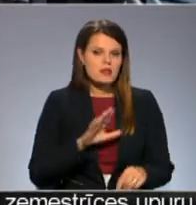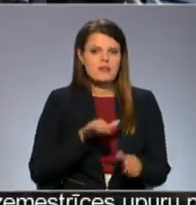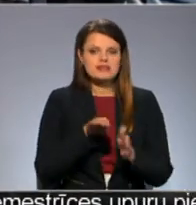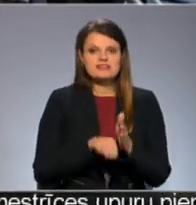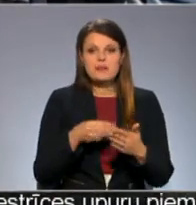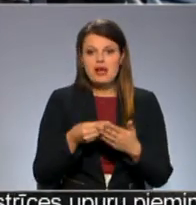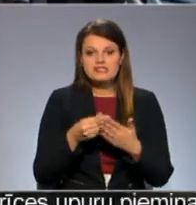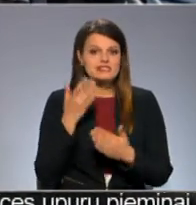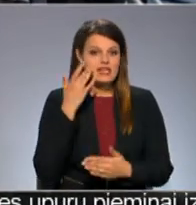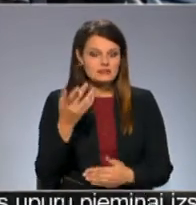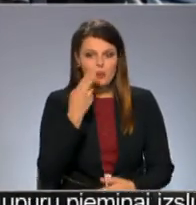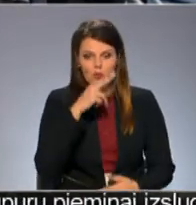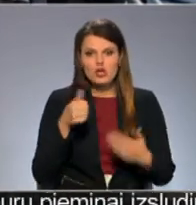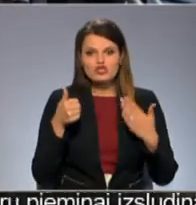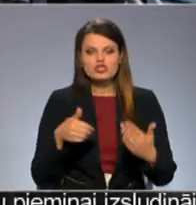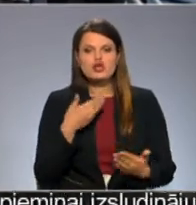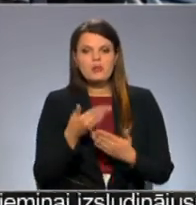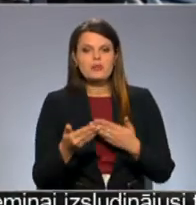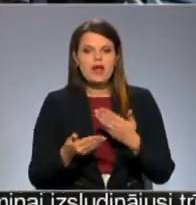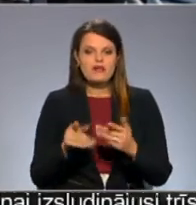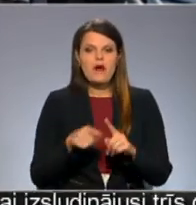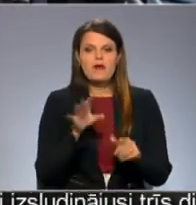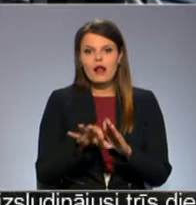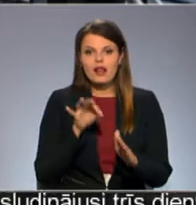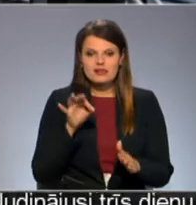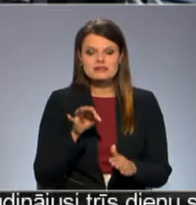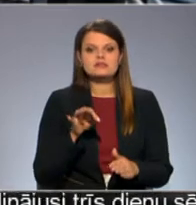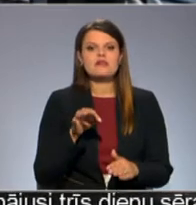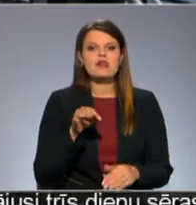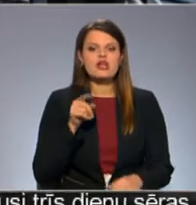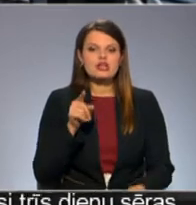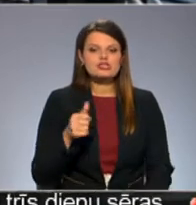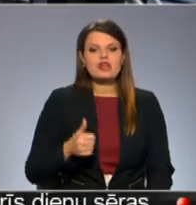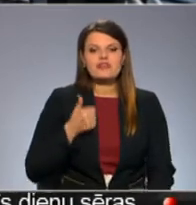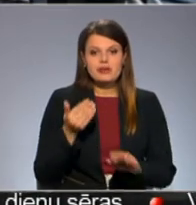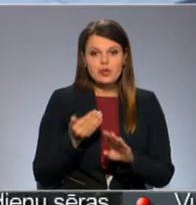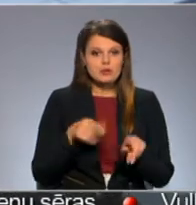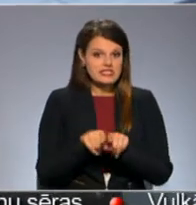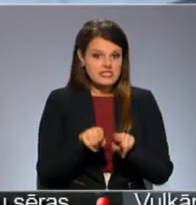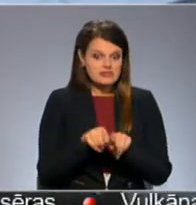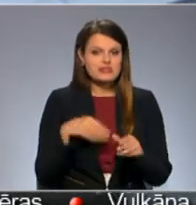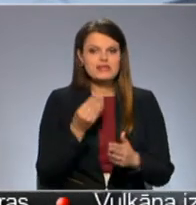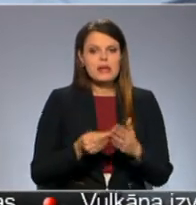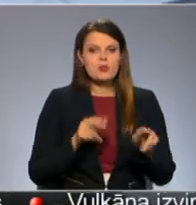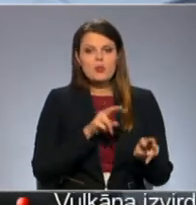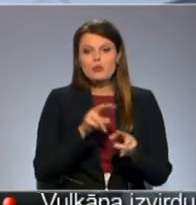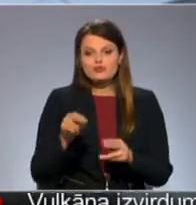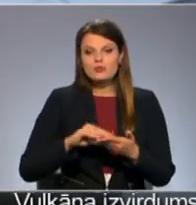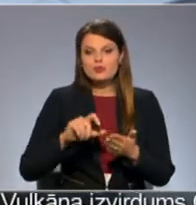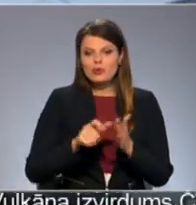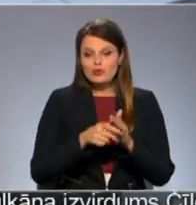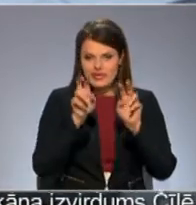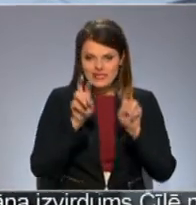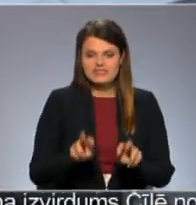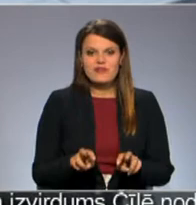zemākās cenas principiem no 6 pieteikumiem atkal tika izvēlēts Lagzdiņa un Jēgera juridiskais birojs. Iepirkumu uzraudzības birojs